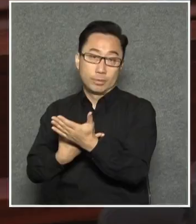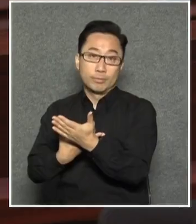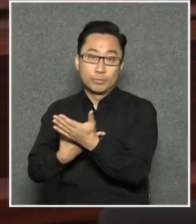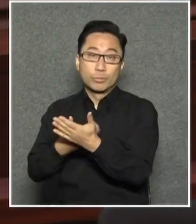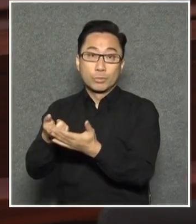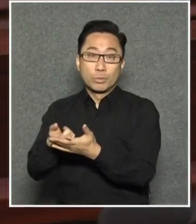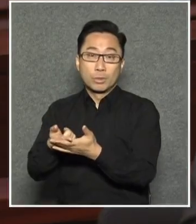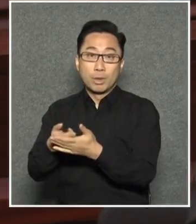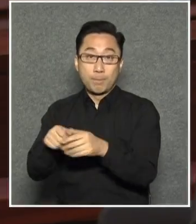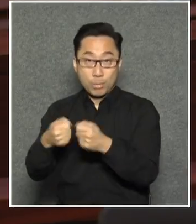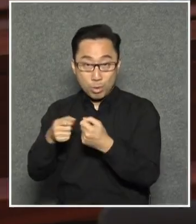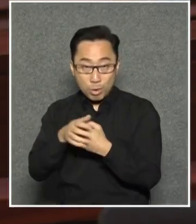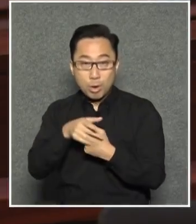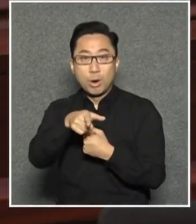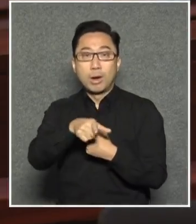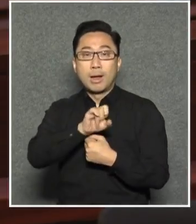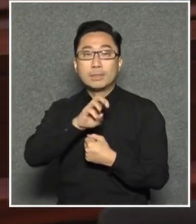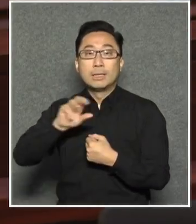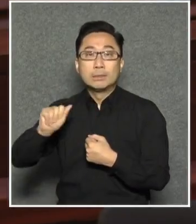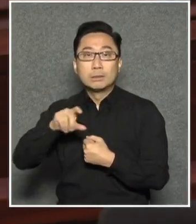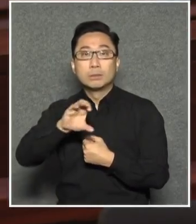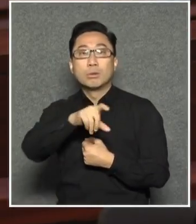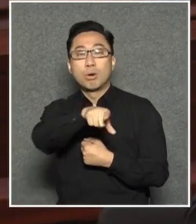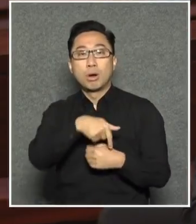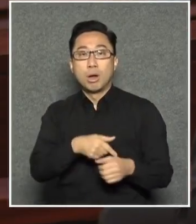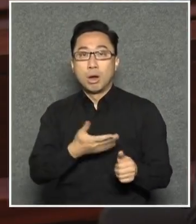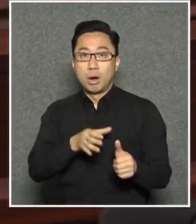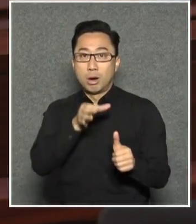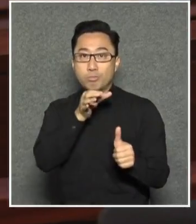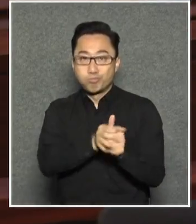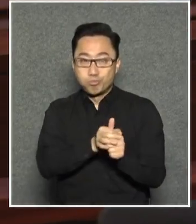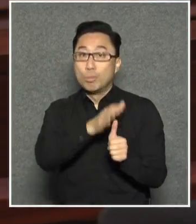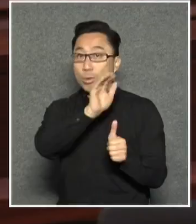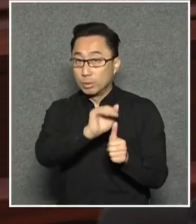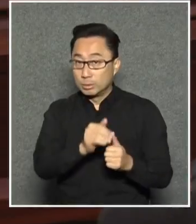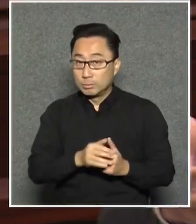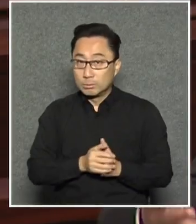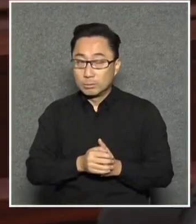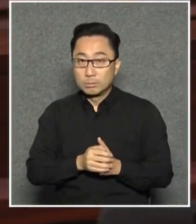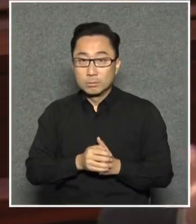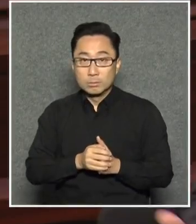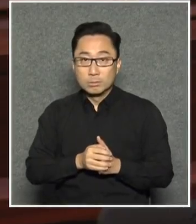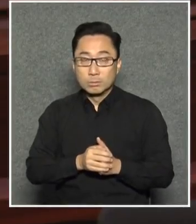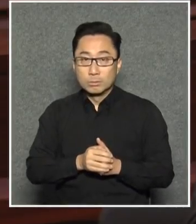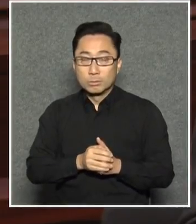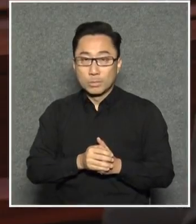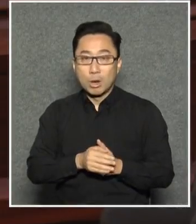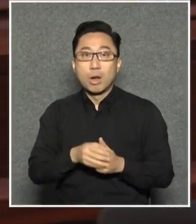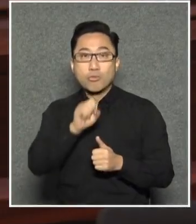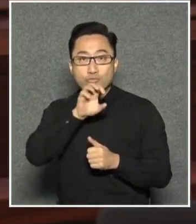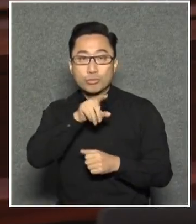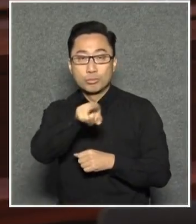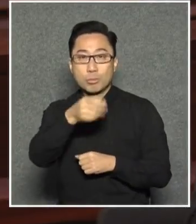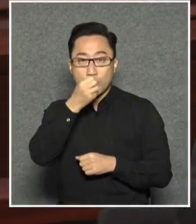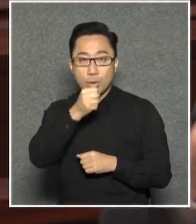署是可以作出調查和跟進的法律行動。所以我在這裡都奉勸香港幾百萬的市民